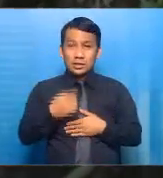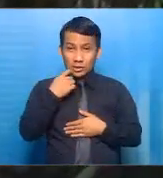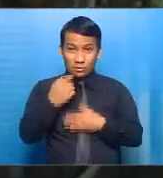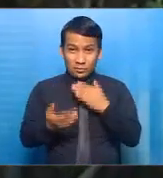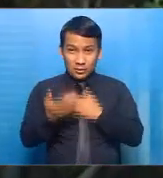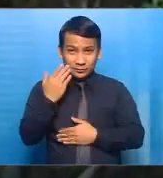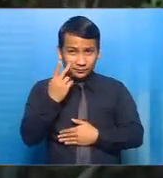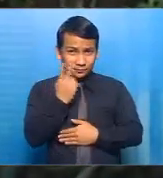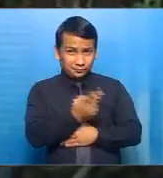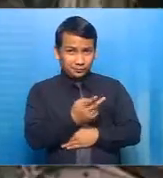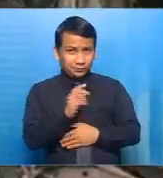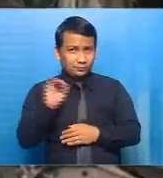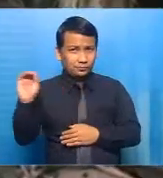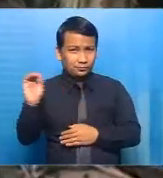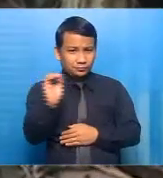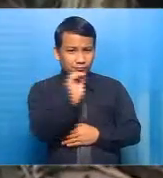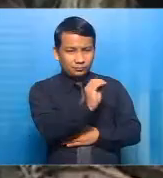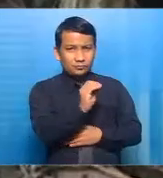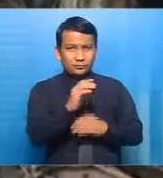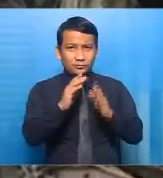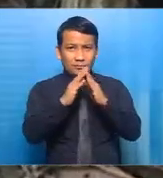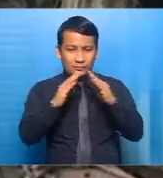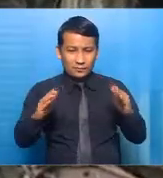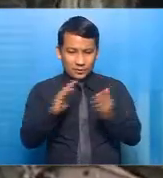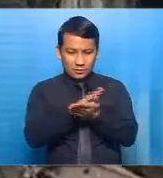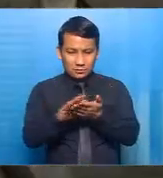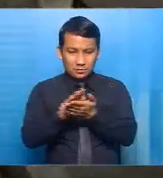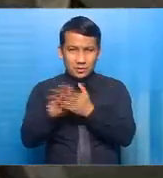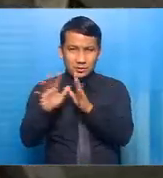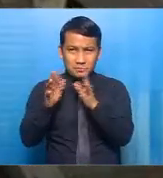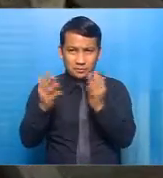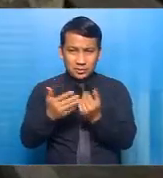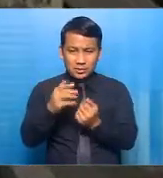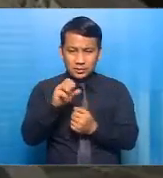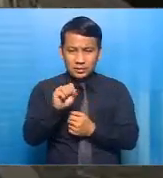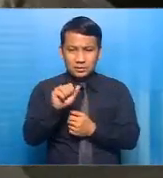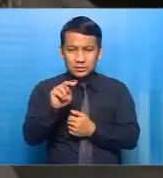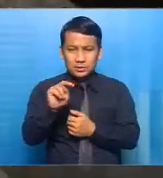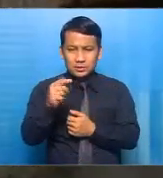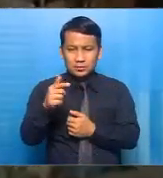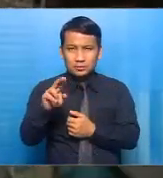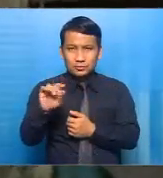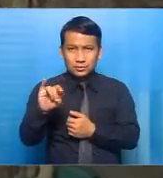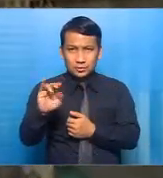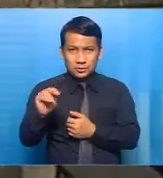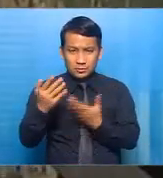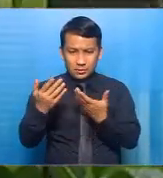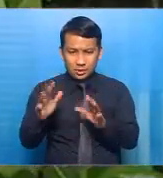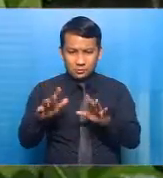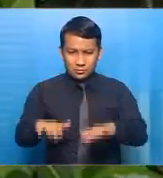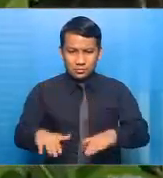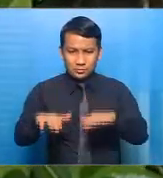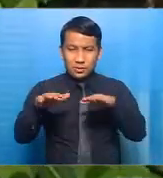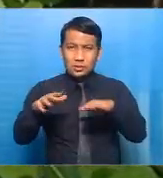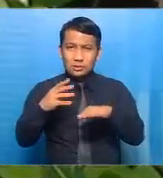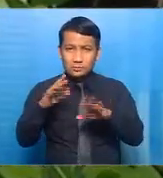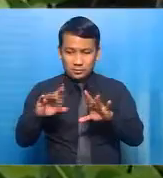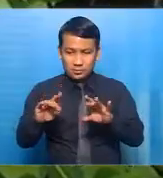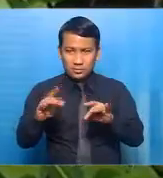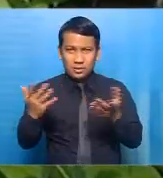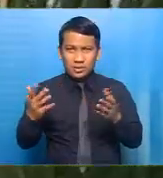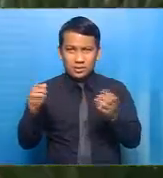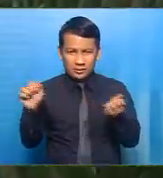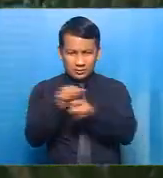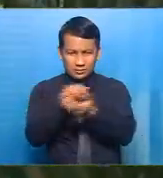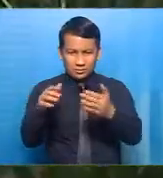umaga, naabutan namin na kanya-kanyang linis ng bahay ang mga taga-barangay San Agustin Sur matapos itong pasukin ng mga putik. Nasira din ang ilang